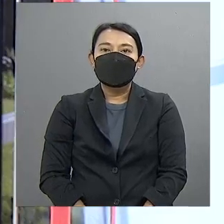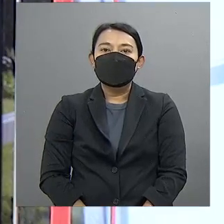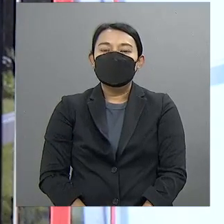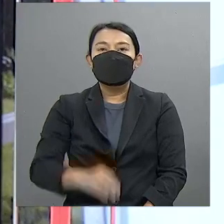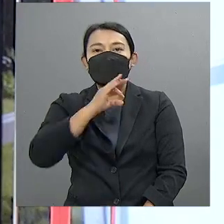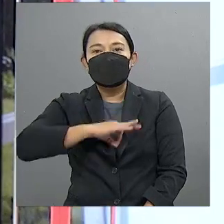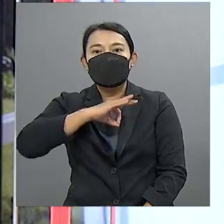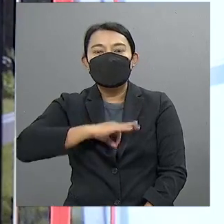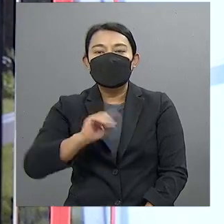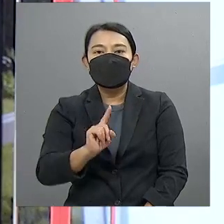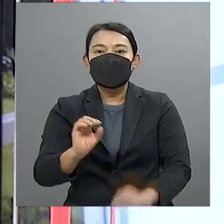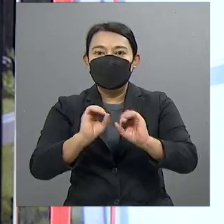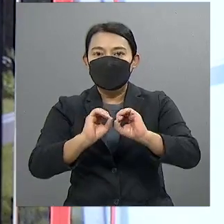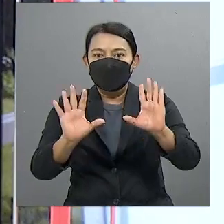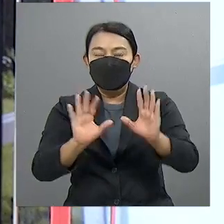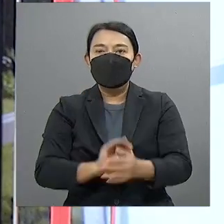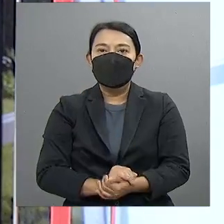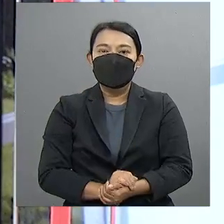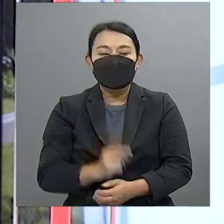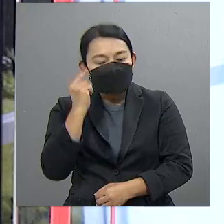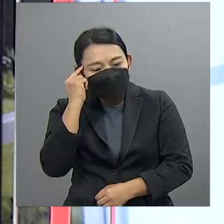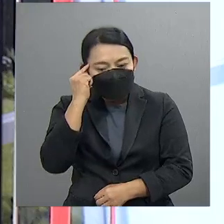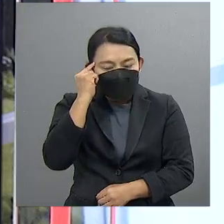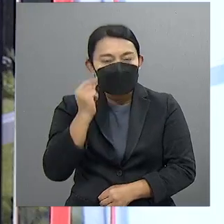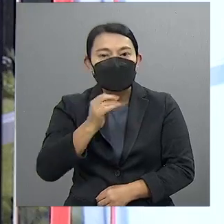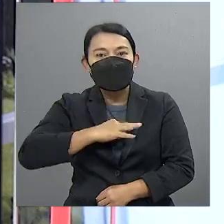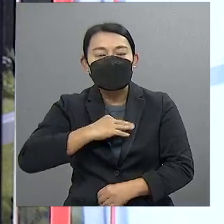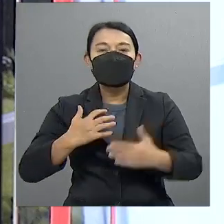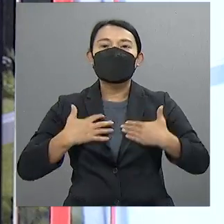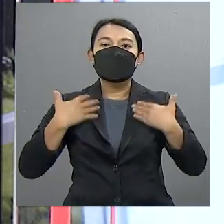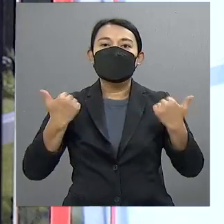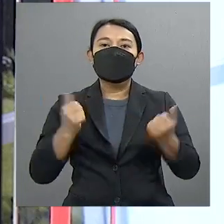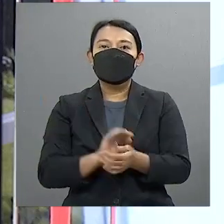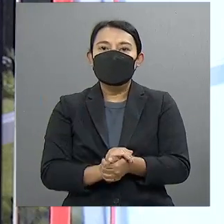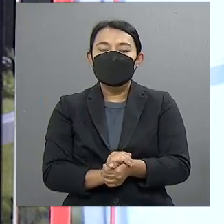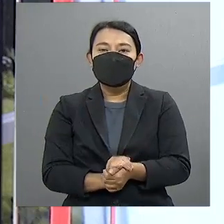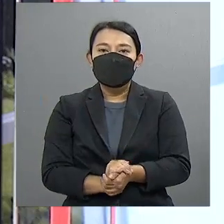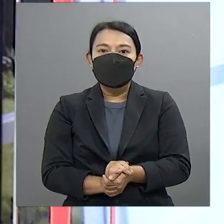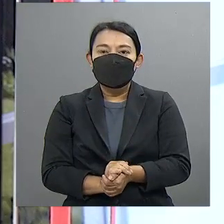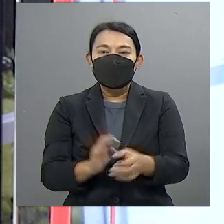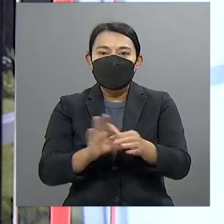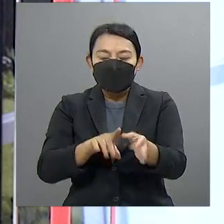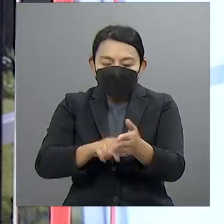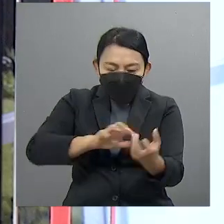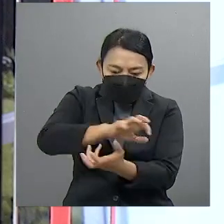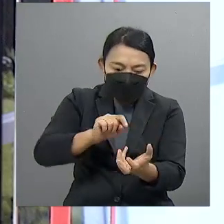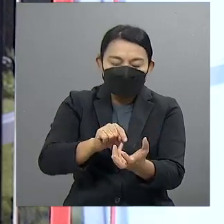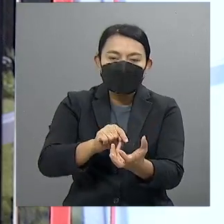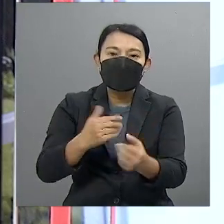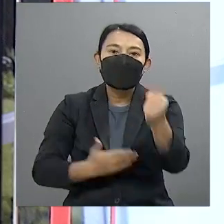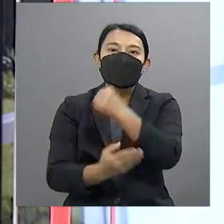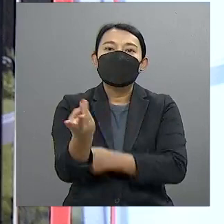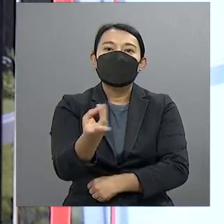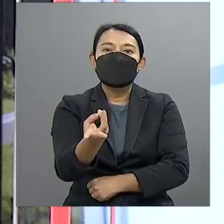ชัดเจนเลยนะครับว่าคุณผู้ชมวางใจแล้วก็เบาใจได้เลยนะครับว่าการปนเปื้อนนั้นเนี่ยโอกาสที่จะมีน้อยมากเพราะในแต่ละโรงงานโดยเฉพาะโรงงานใ